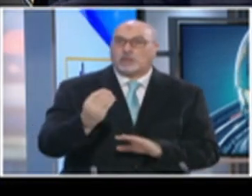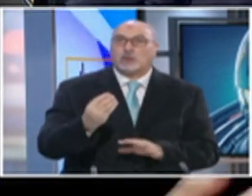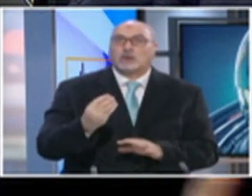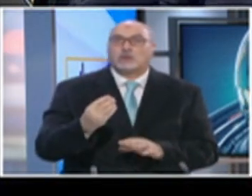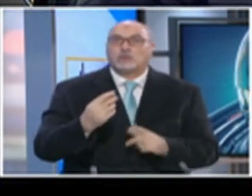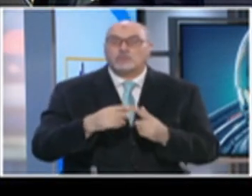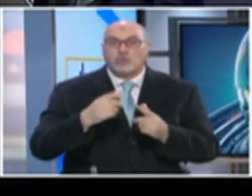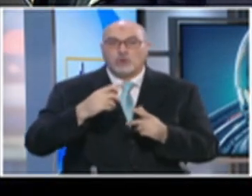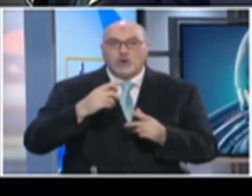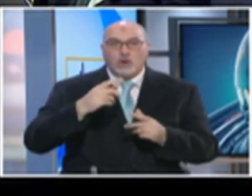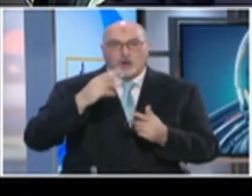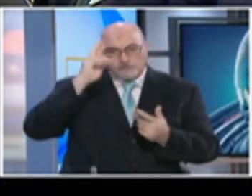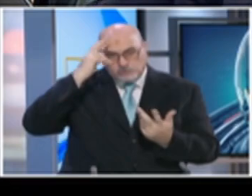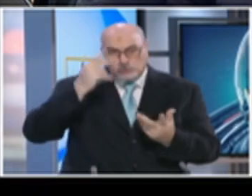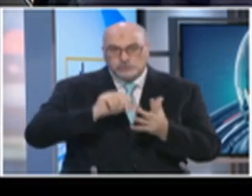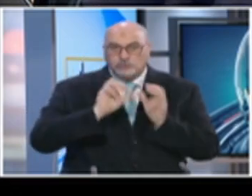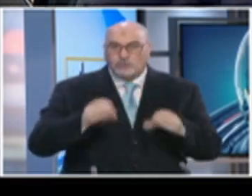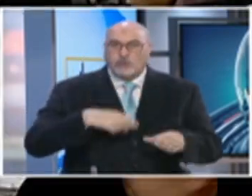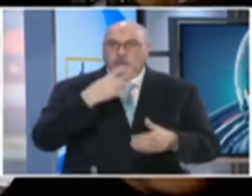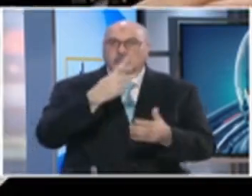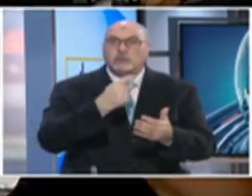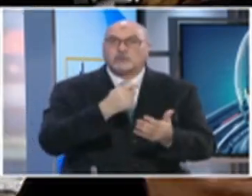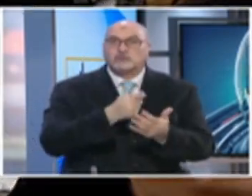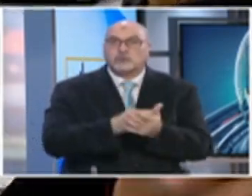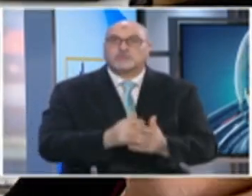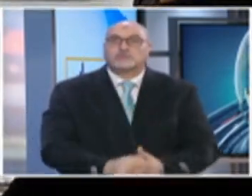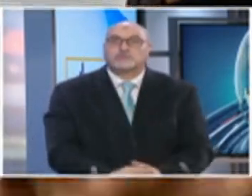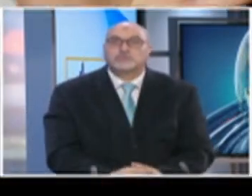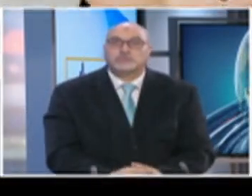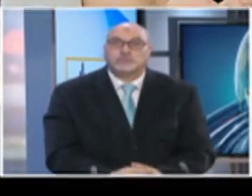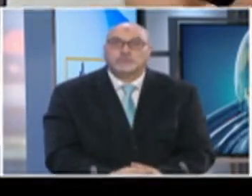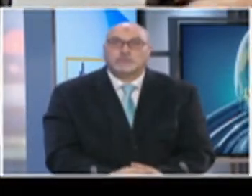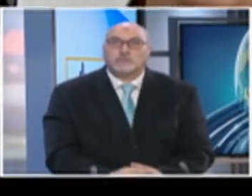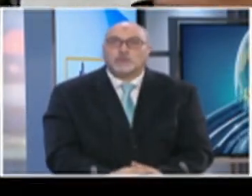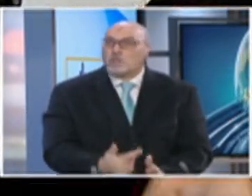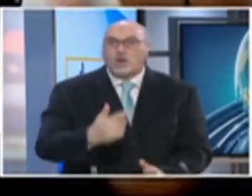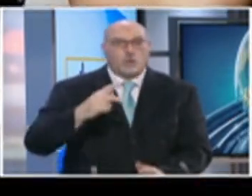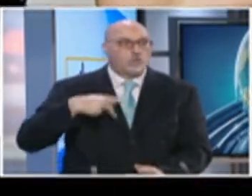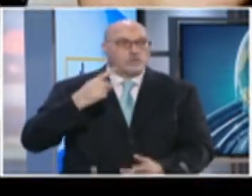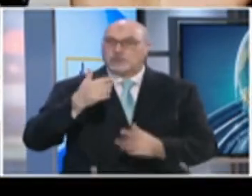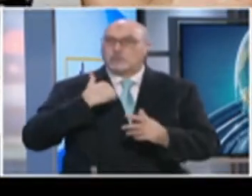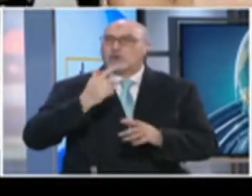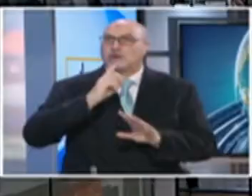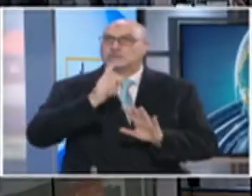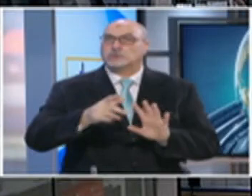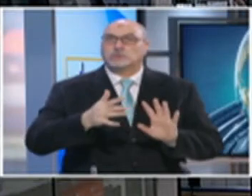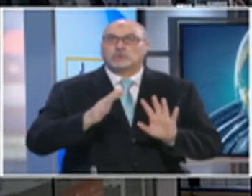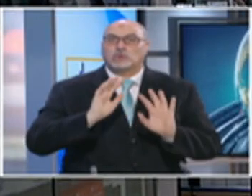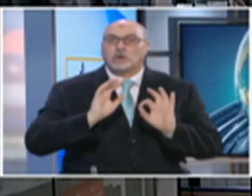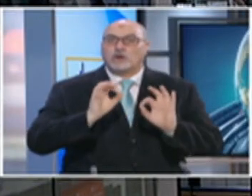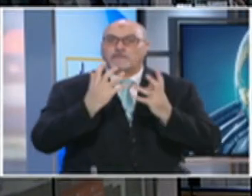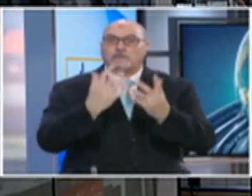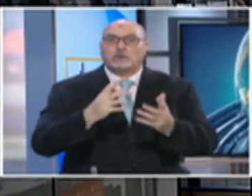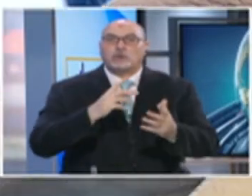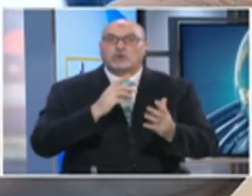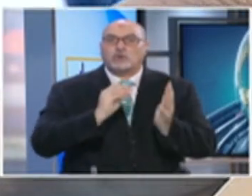ليعاودوا يخموا في المواطن وبوفوار داشا تاع المواطن. هي هذه يعني نثمنوا هذه المبادره وراني مع هذه الاصلاحات ومدى بي